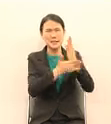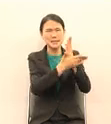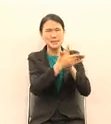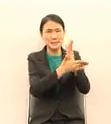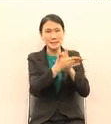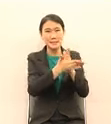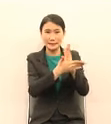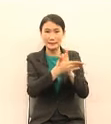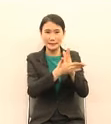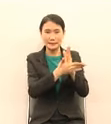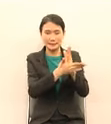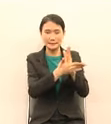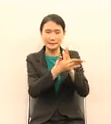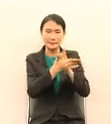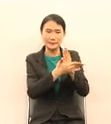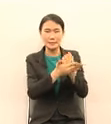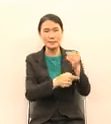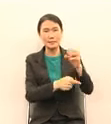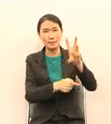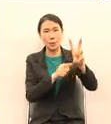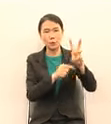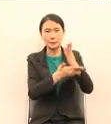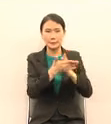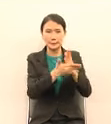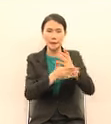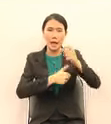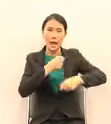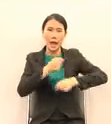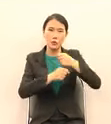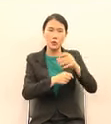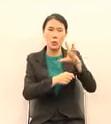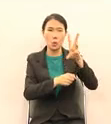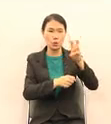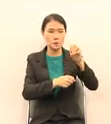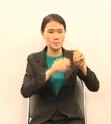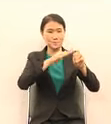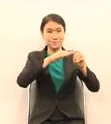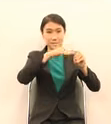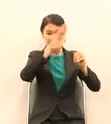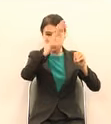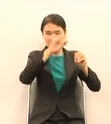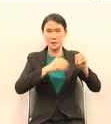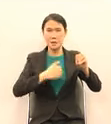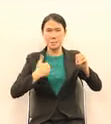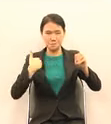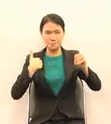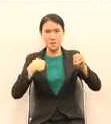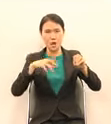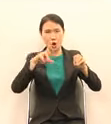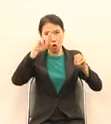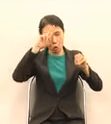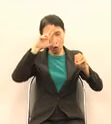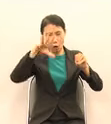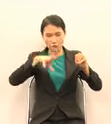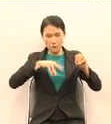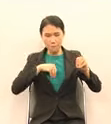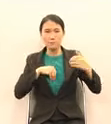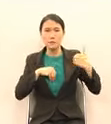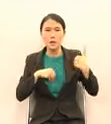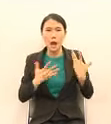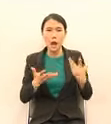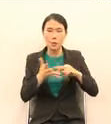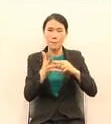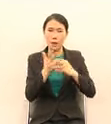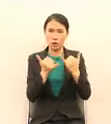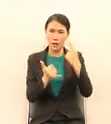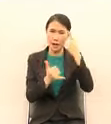กินครึ่งเล็กน้อยเนี่ยนะครับเป็นผู้ที่มีอายุ60ปีขึ้นไปแล้วก็มีโรคร่วมซึ่งเป็นประเด็นที่เรา